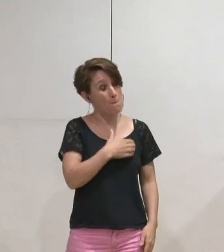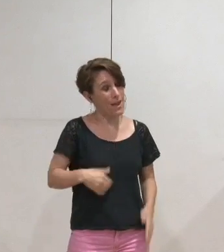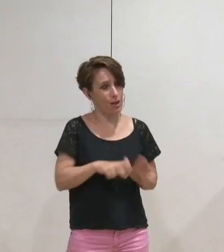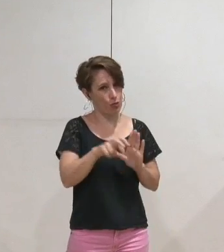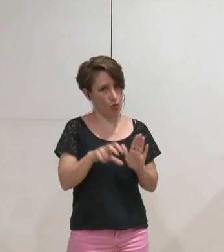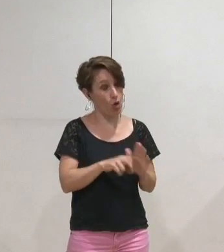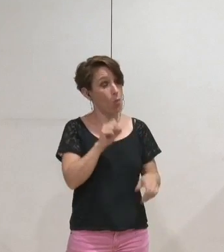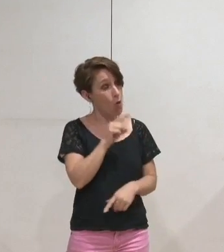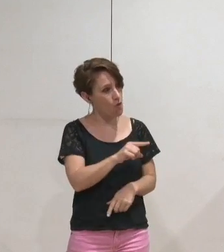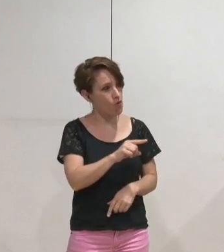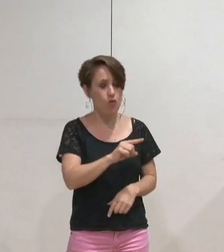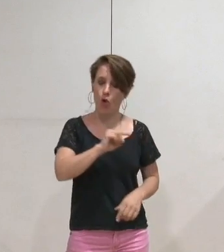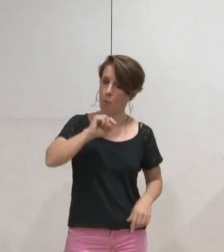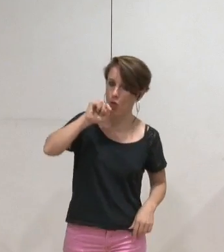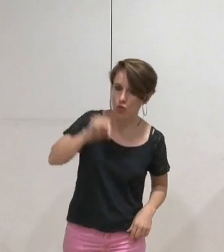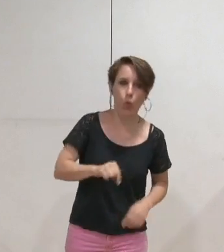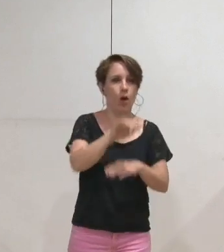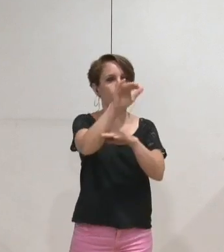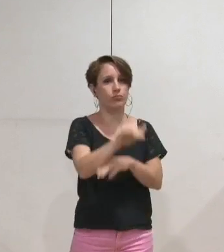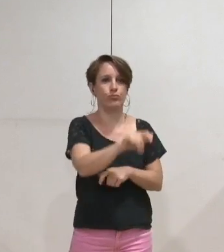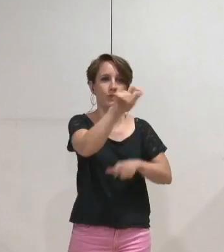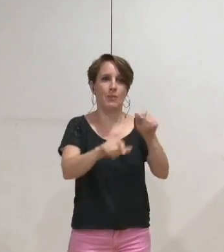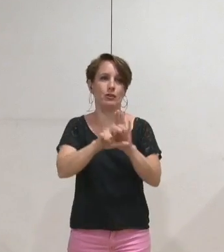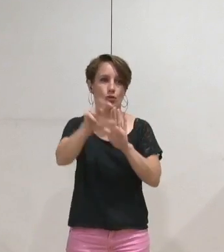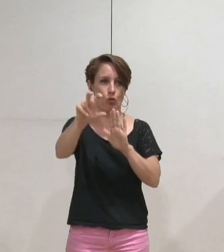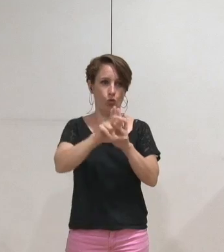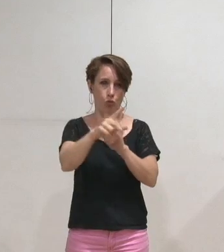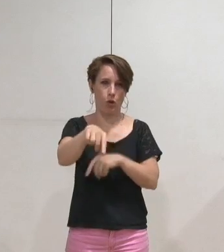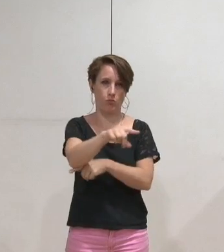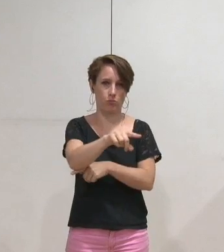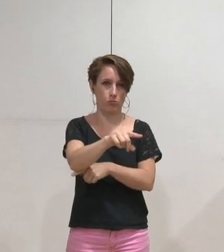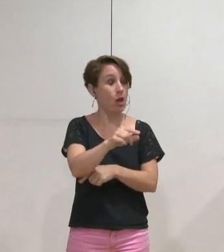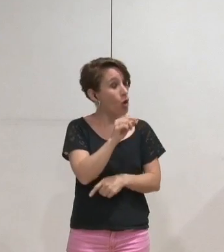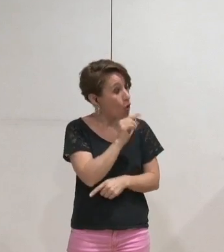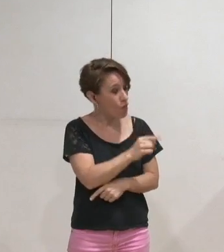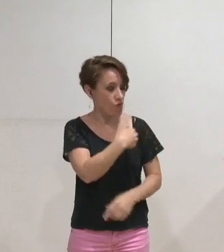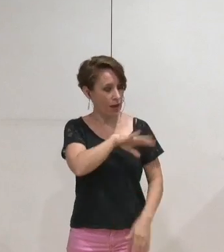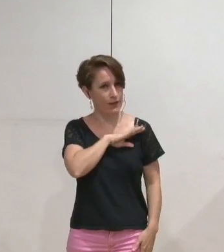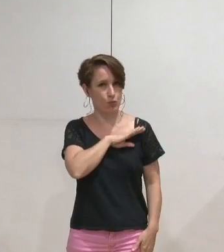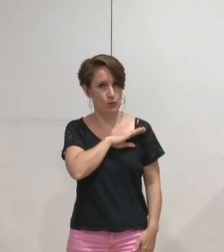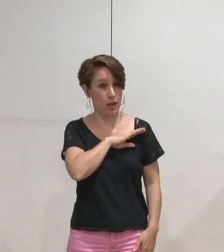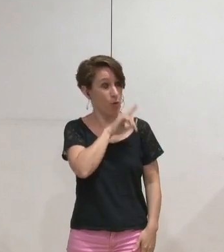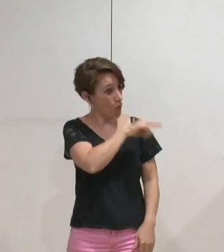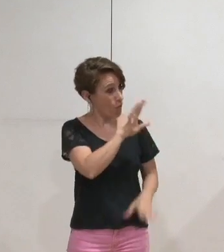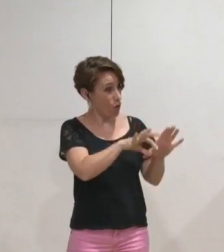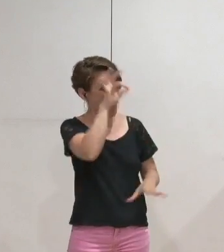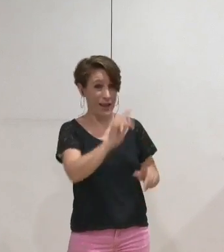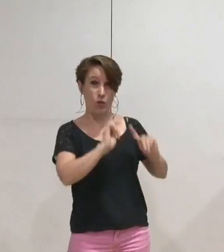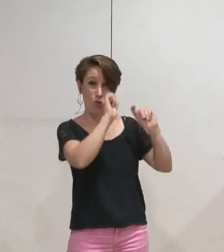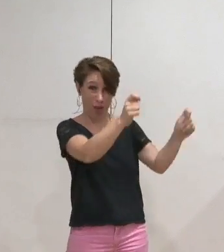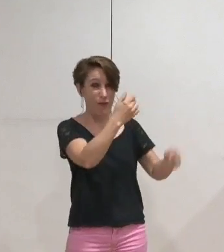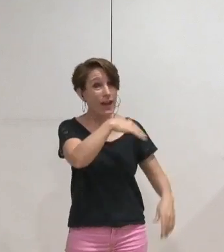vis-à-vis des Grenoblois une responsabilité c'est le mandat qui vous a été confié